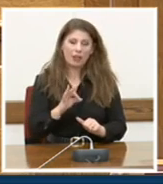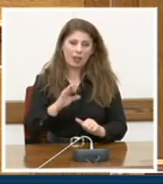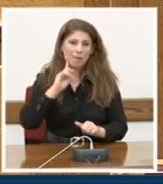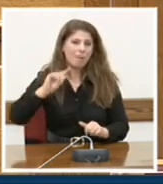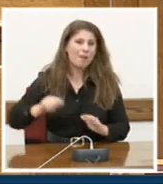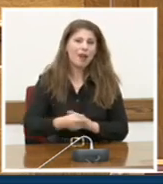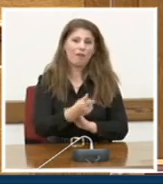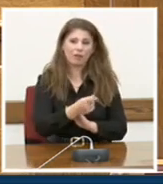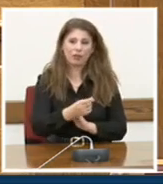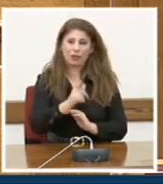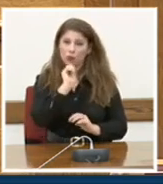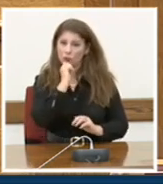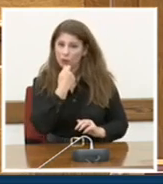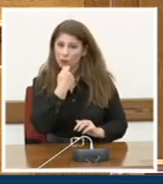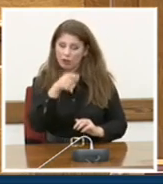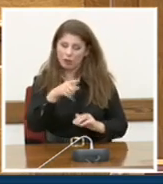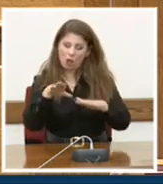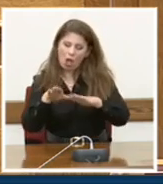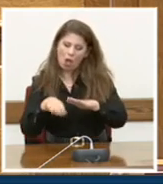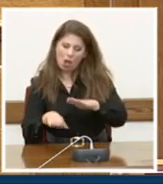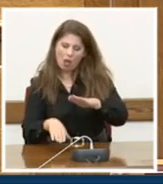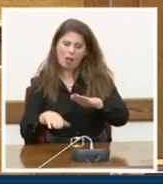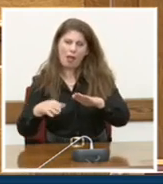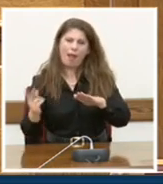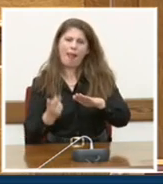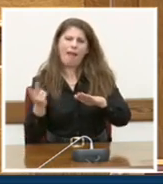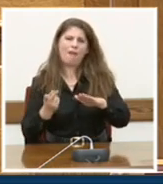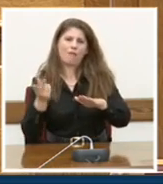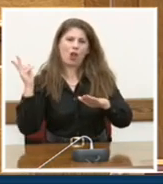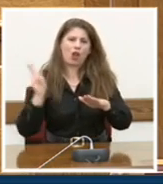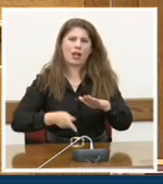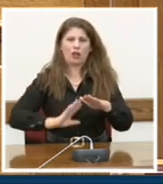ως πλημέλημα. Λίγη ντροπή δε βλάπτει,